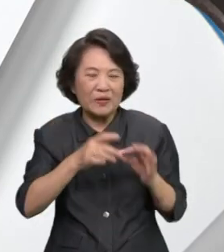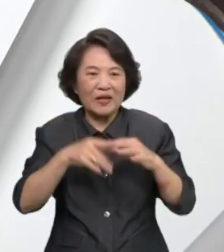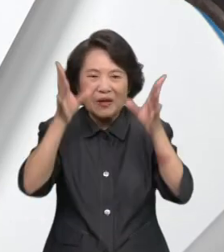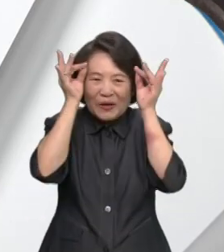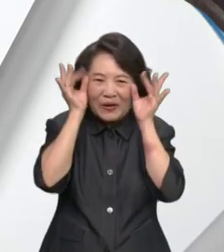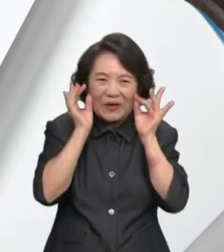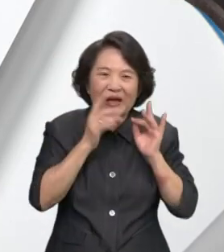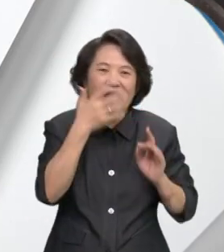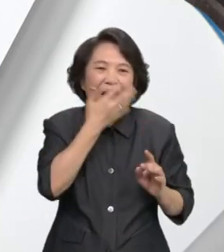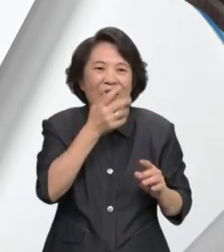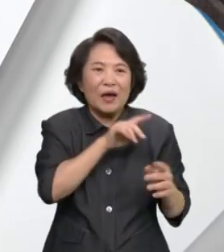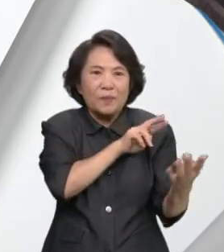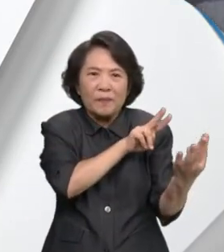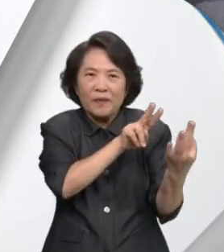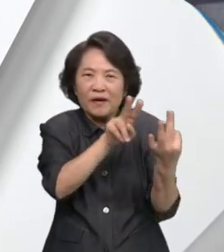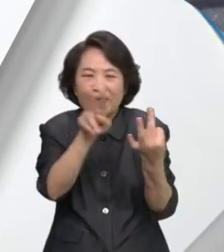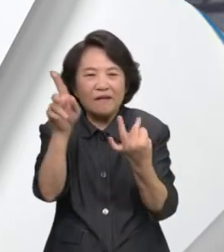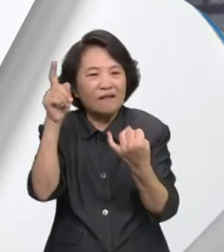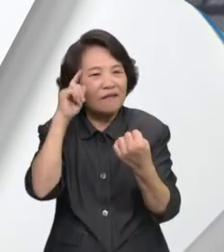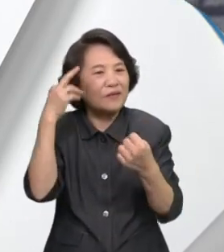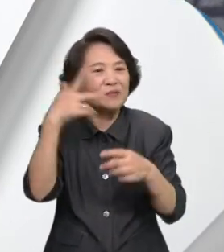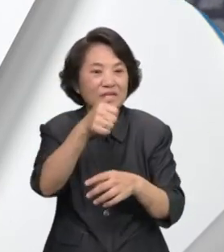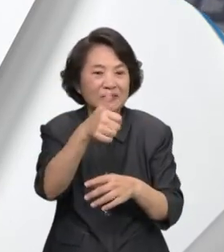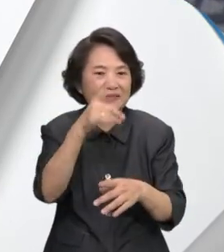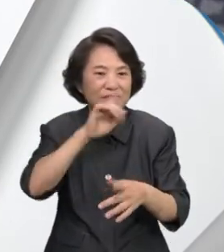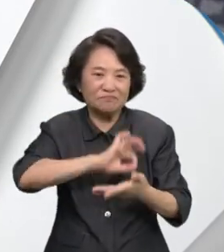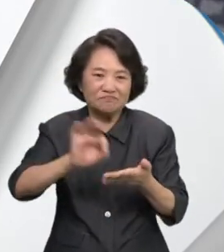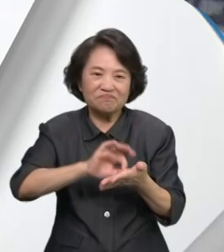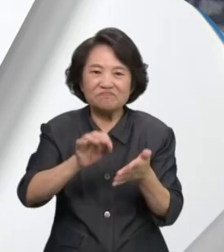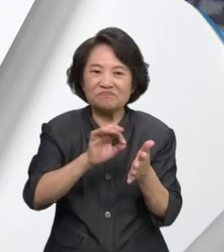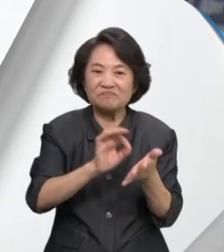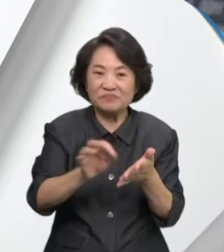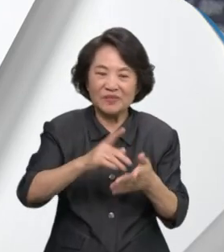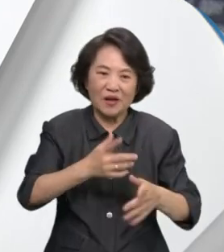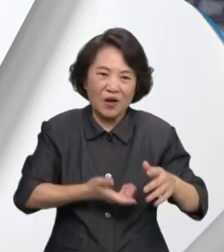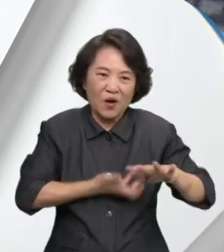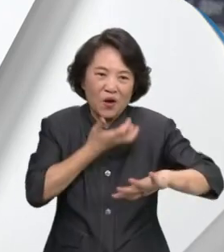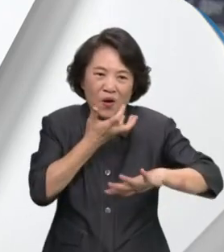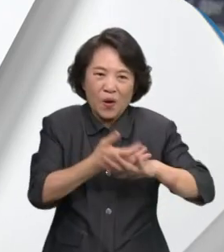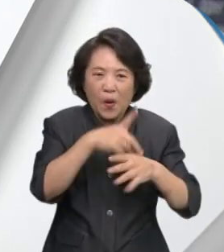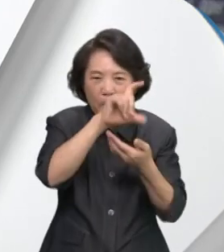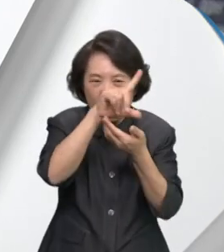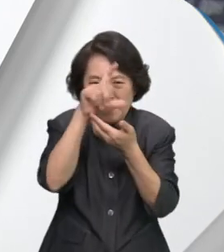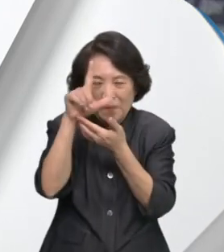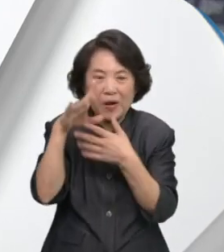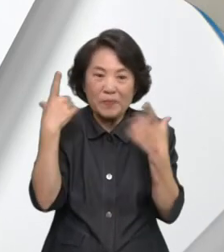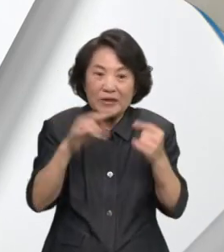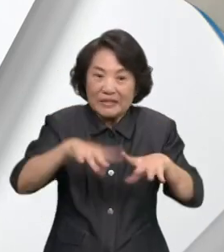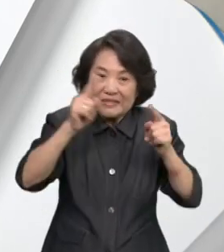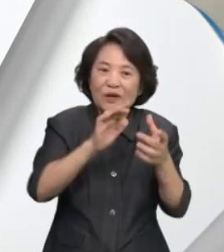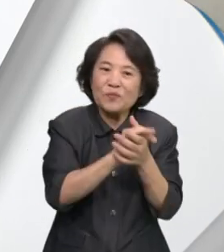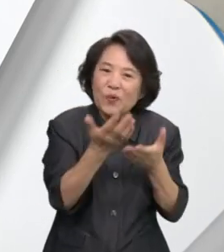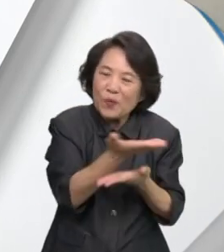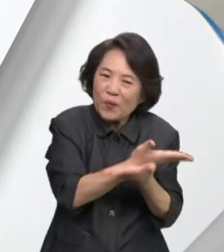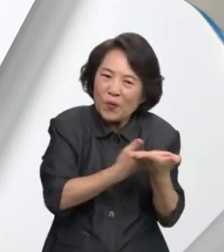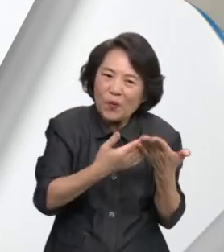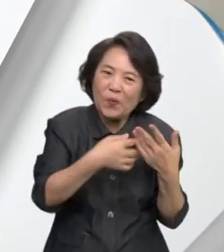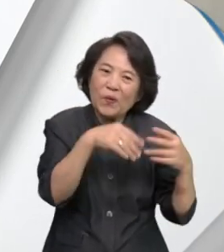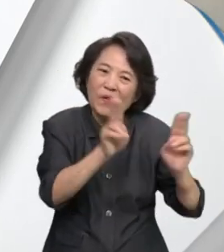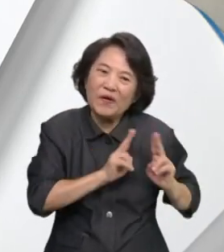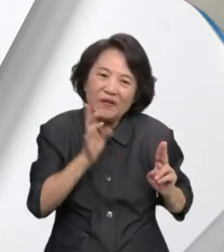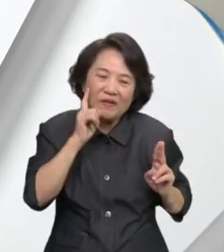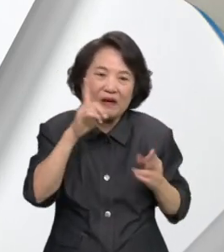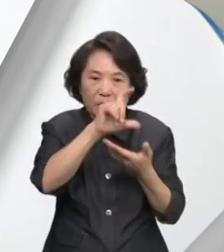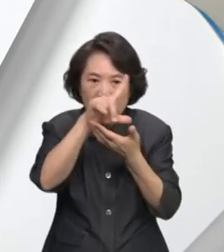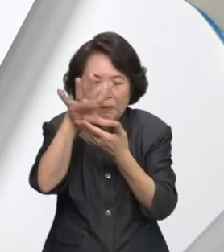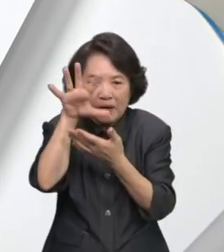笑容，一庄庄一幕幕，做喺车企卷发当道嘅时间心力，同照片度嘅主角交朋友付出感情，真系